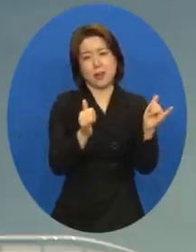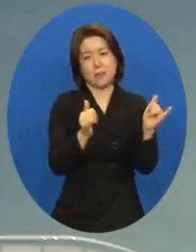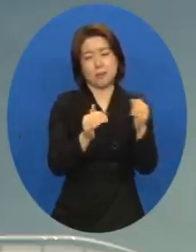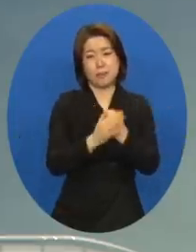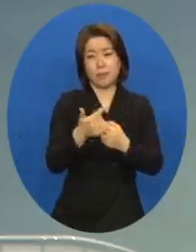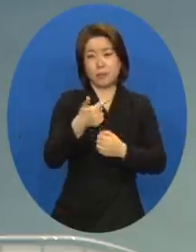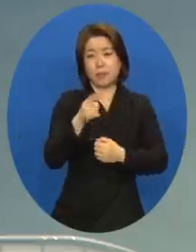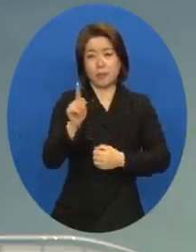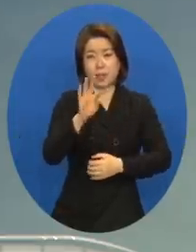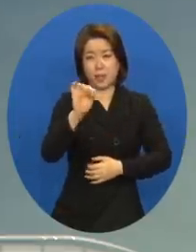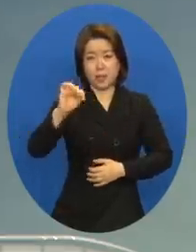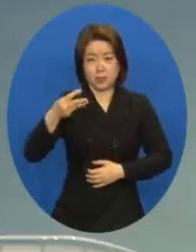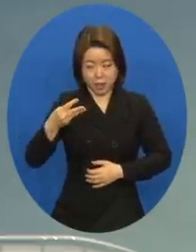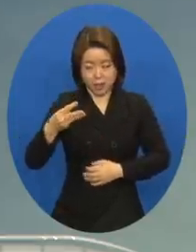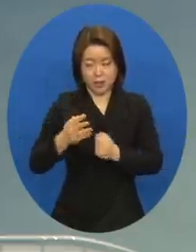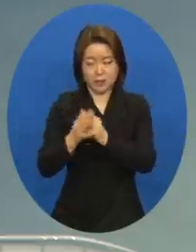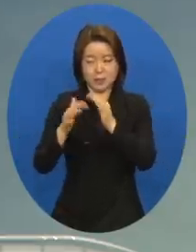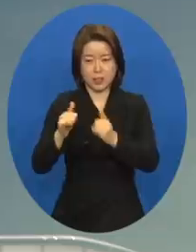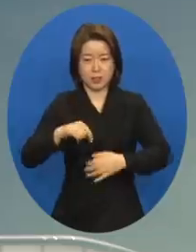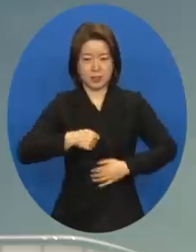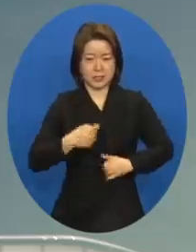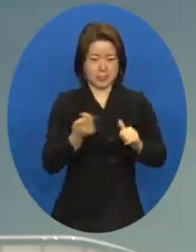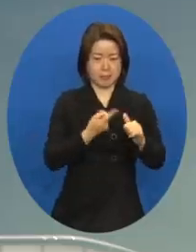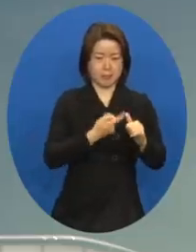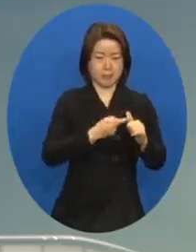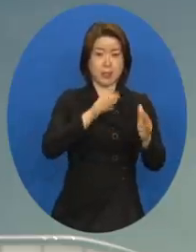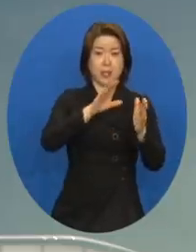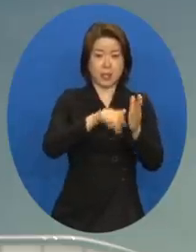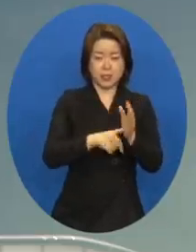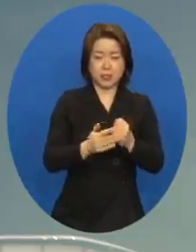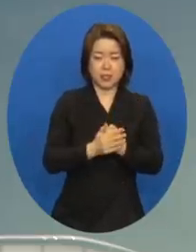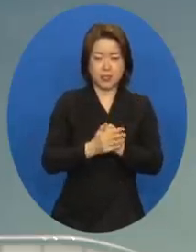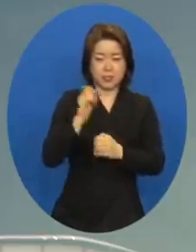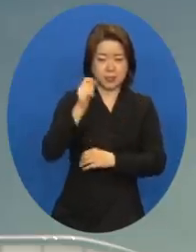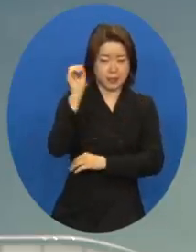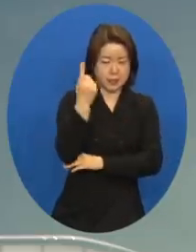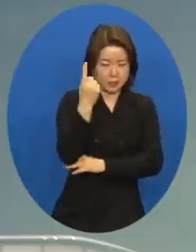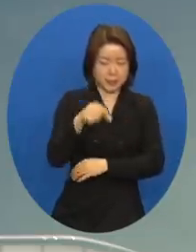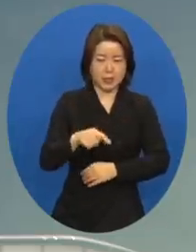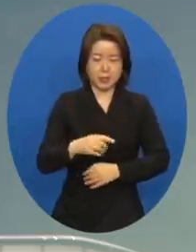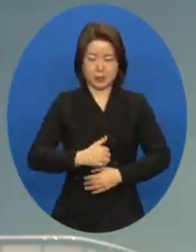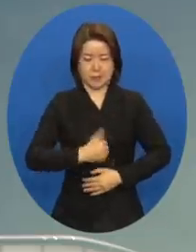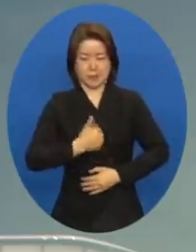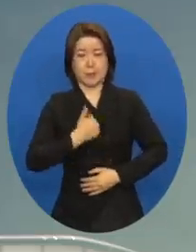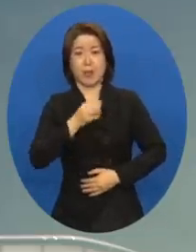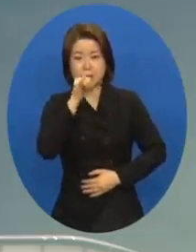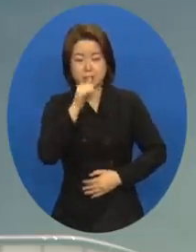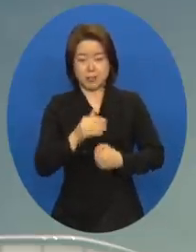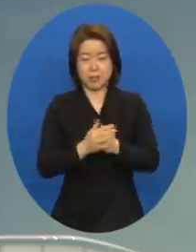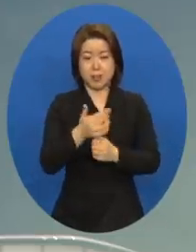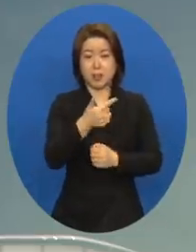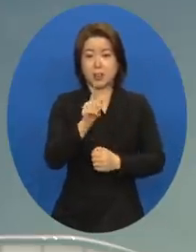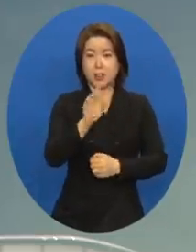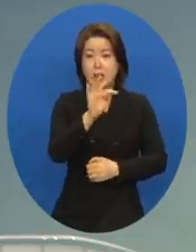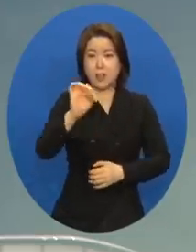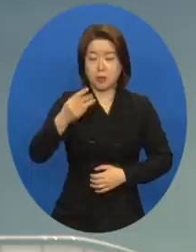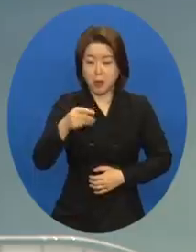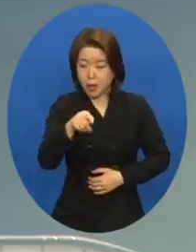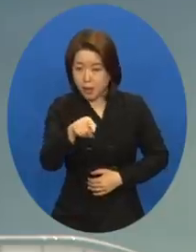나발이라는 사람이 자기를 모욕했을 때 다윗이 얼마나 분이 났으면 나발과 그